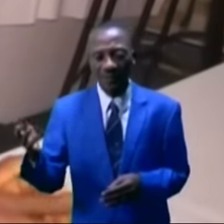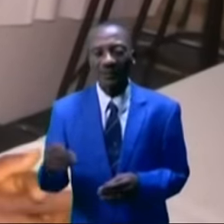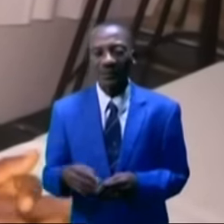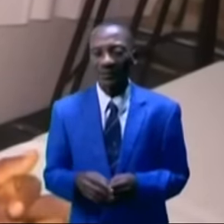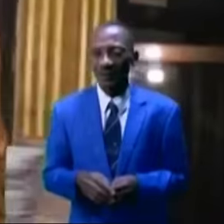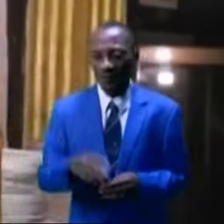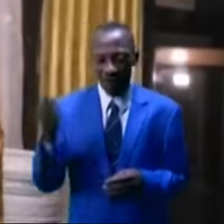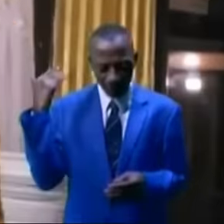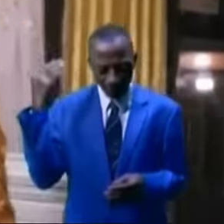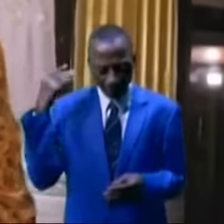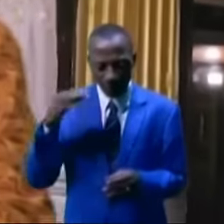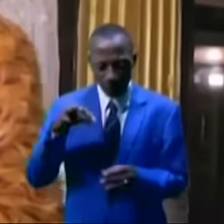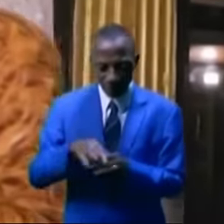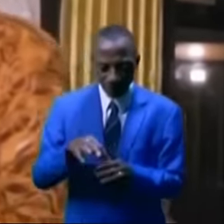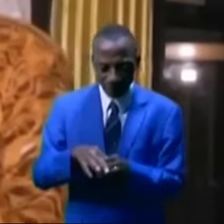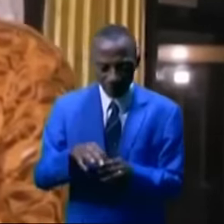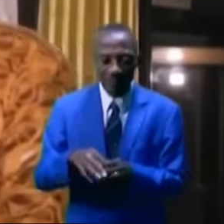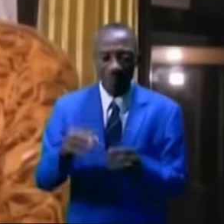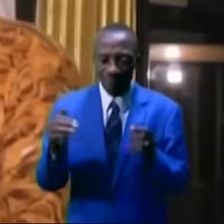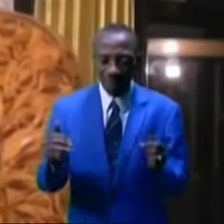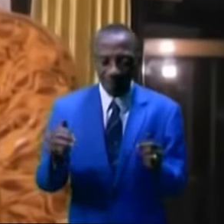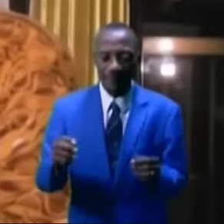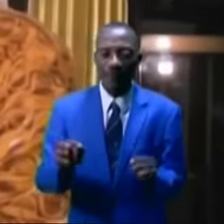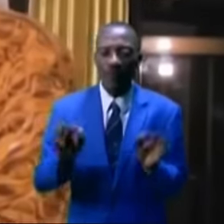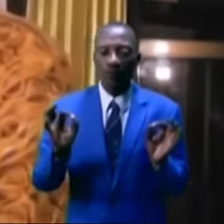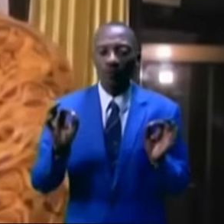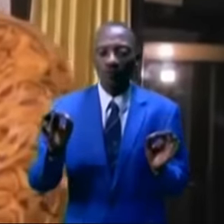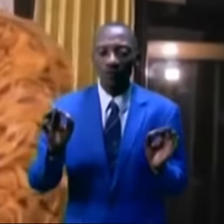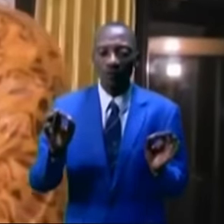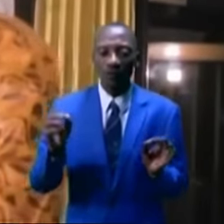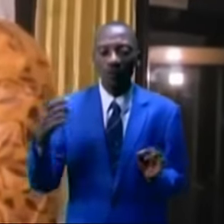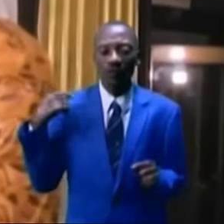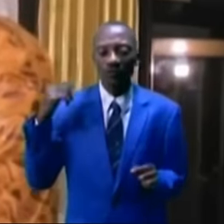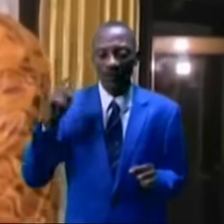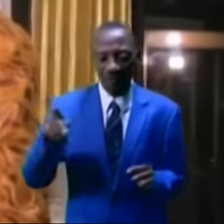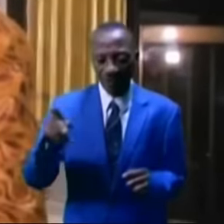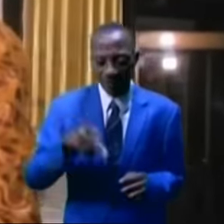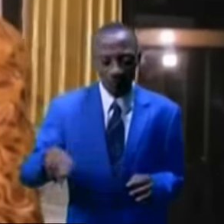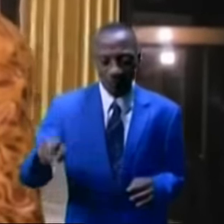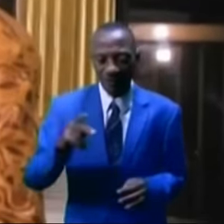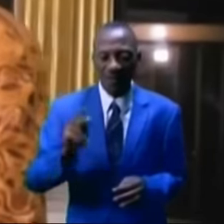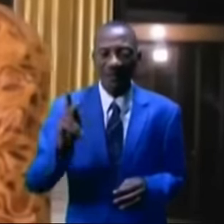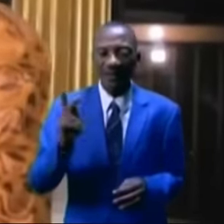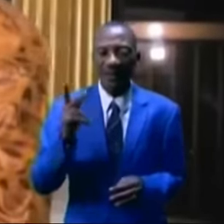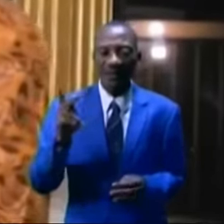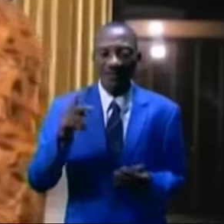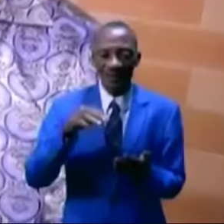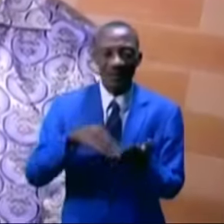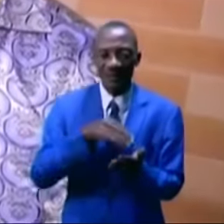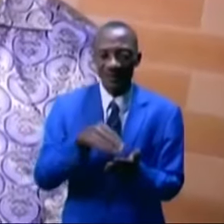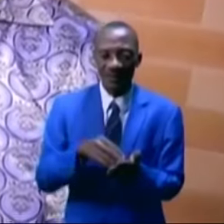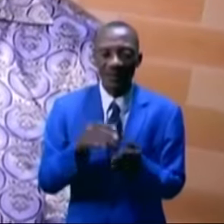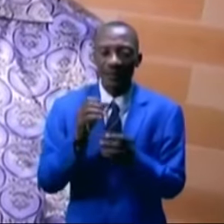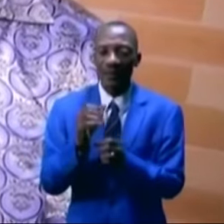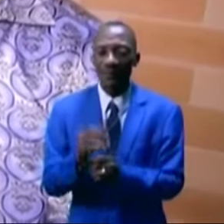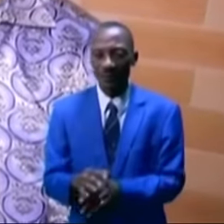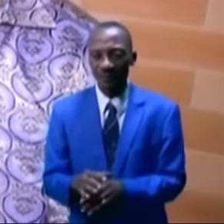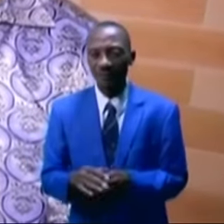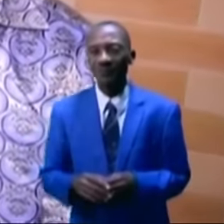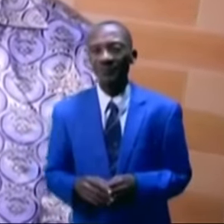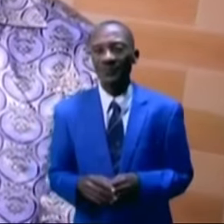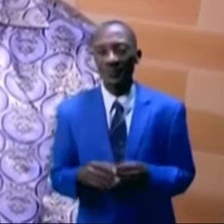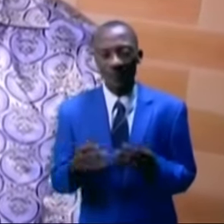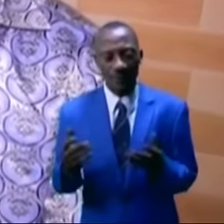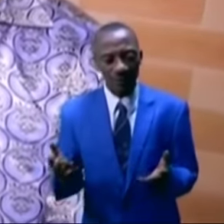mode de circonstances, les coordonnateurs nationaux de la structure qui regroupe les ressortissants de ce territoire de Kinshasa, Ambroise